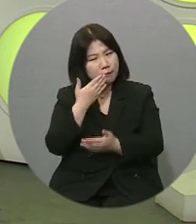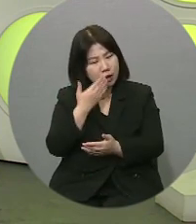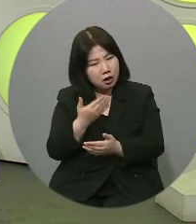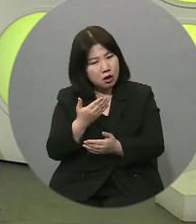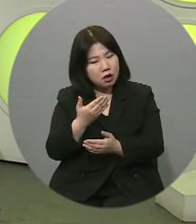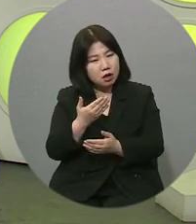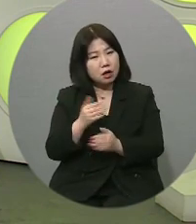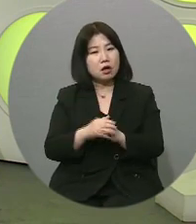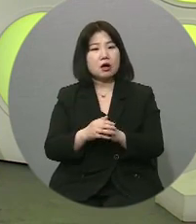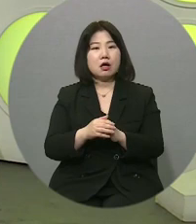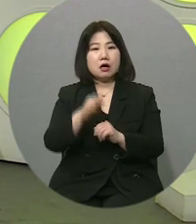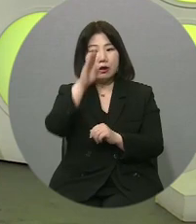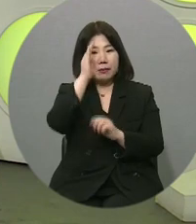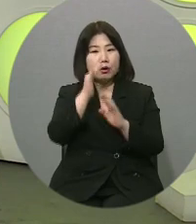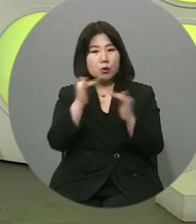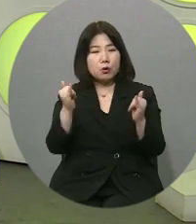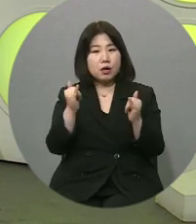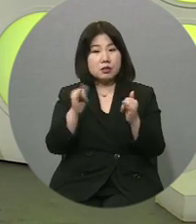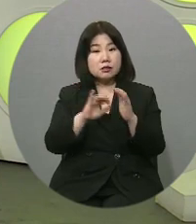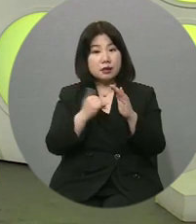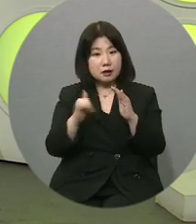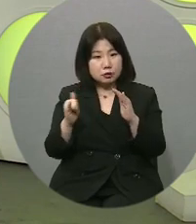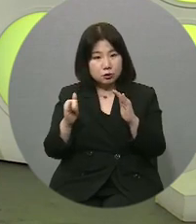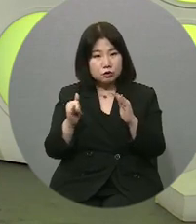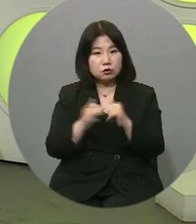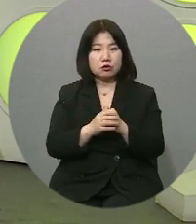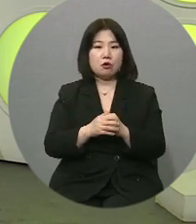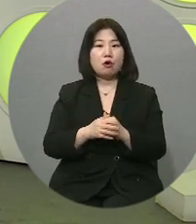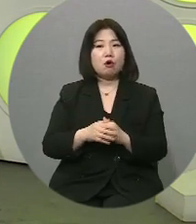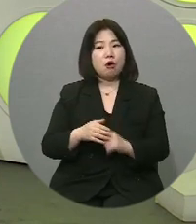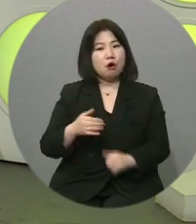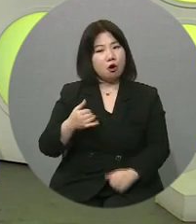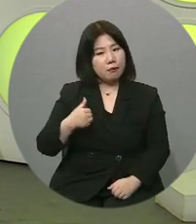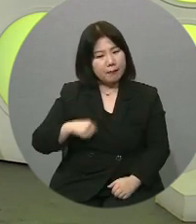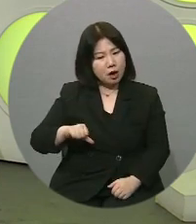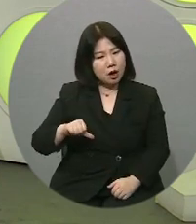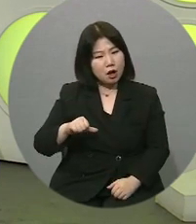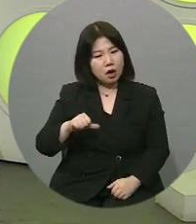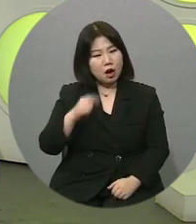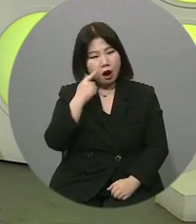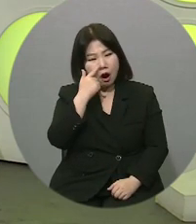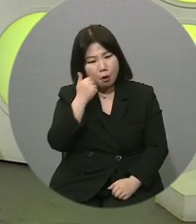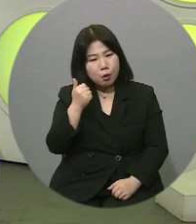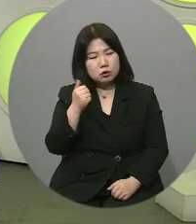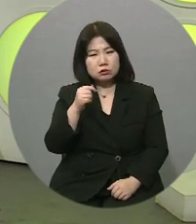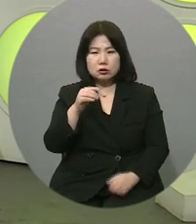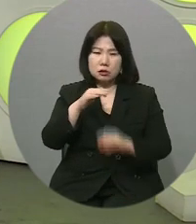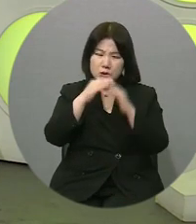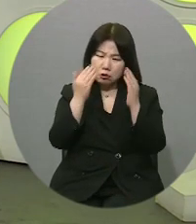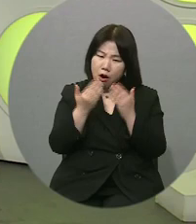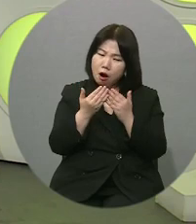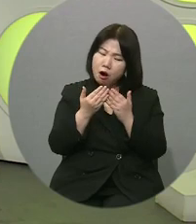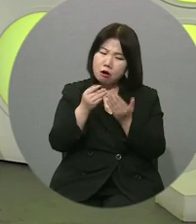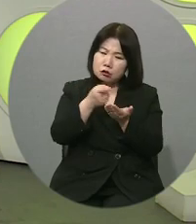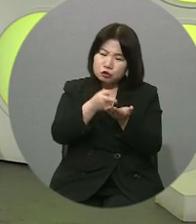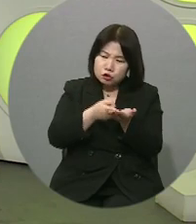환자의 가족들도 부자를 모두 환자로 만들 수 없다며